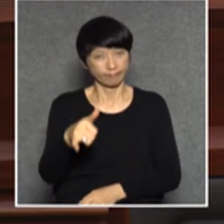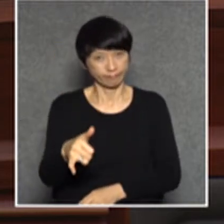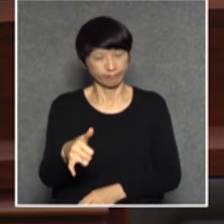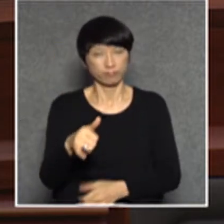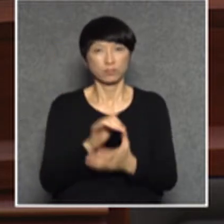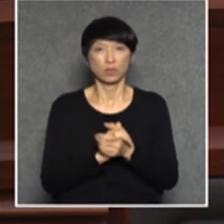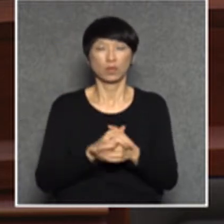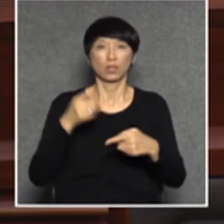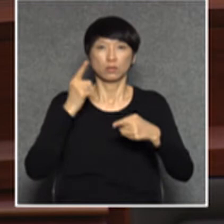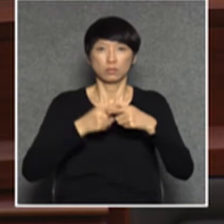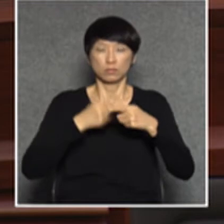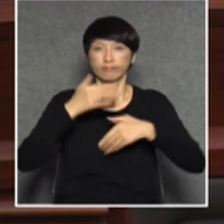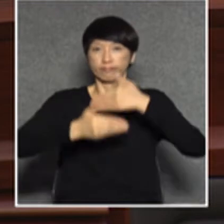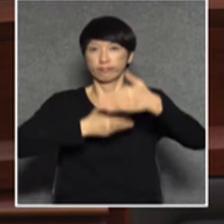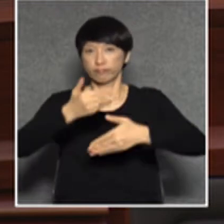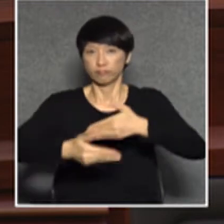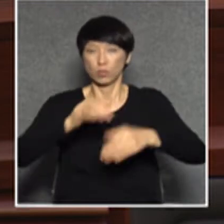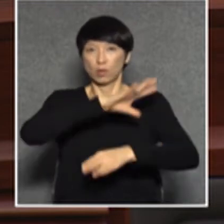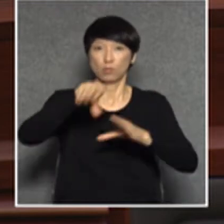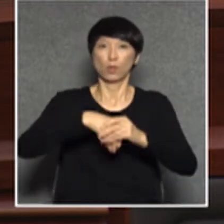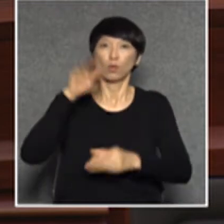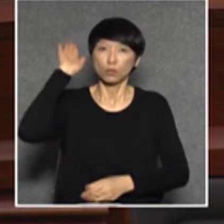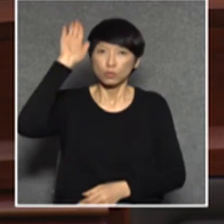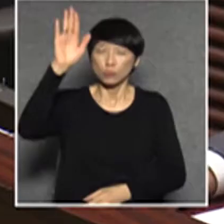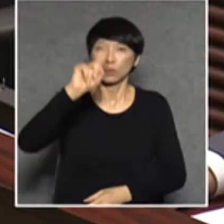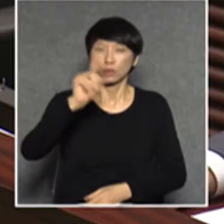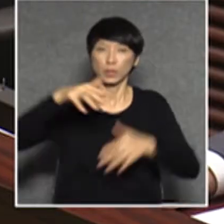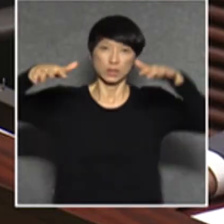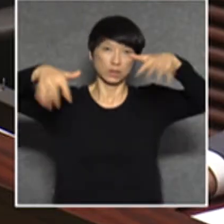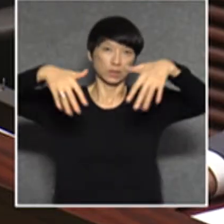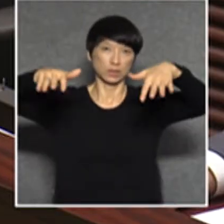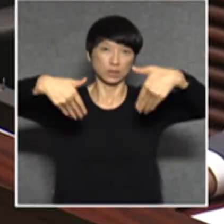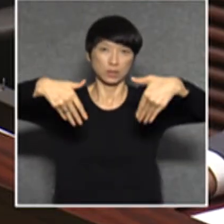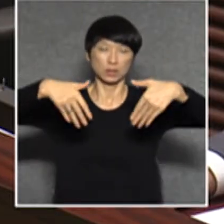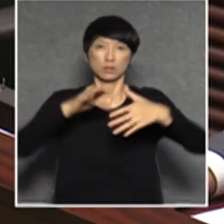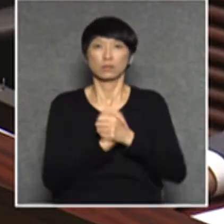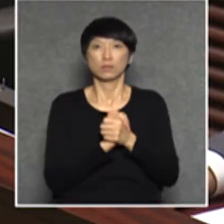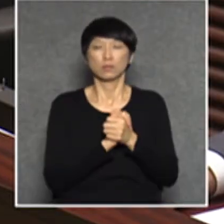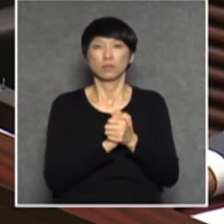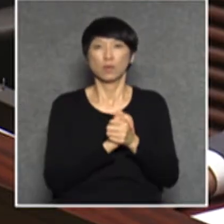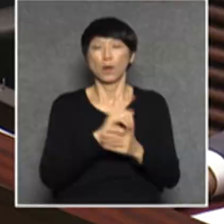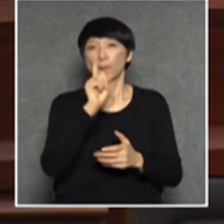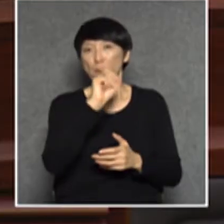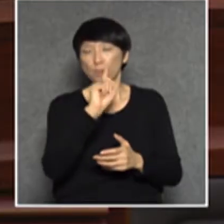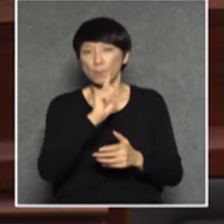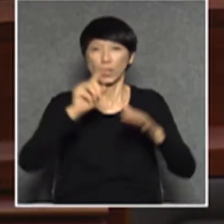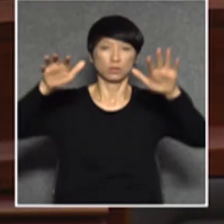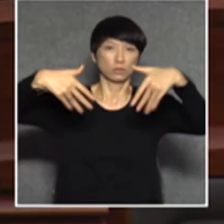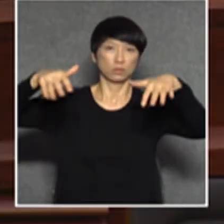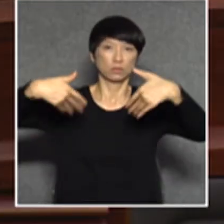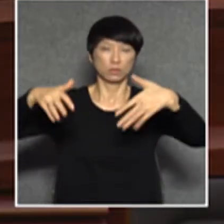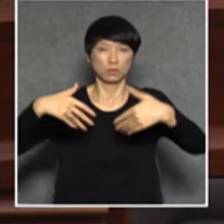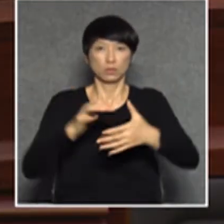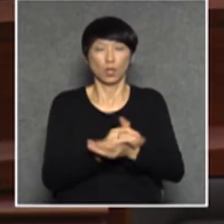际运作，包括佢将来点样开始招募，即系向咩方面嘅人招募，招募有冇体重嘅限